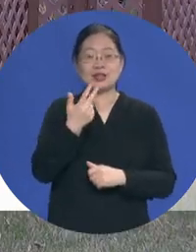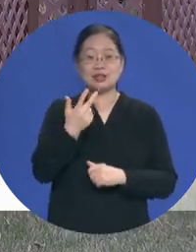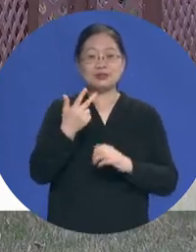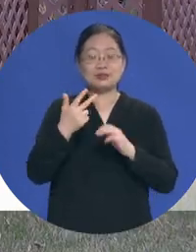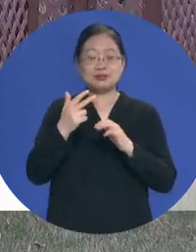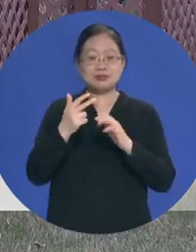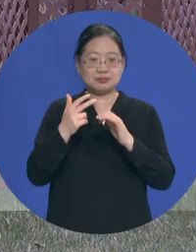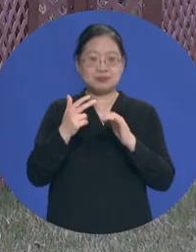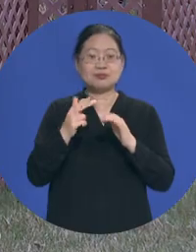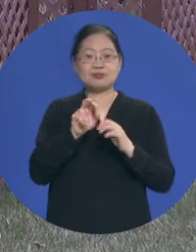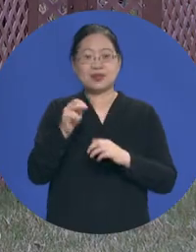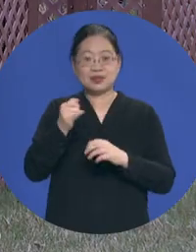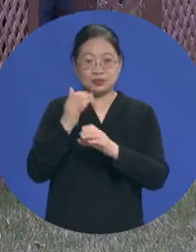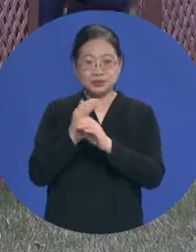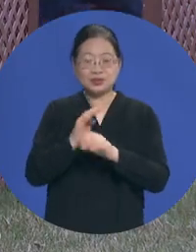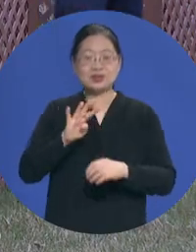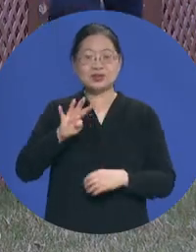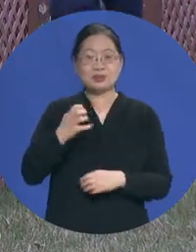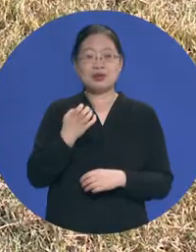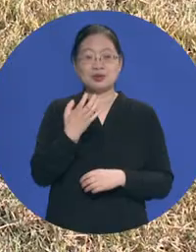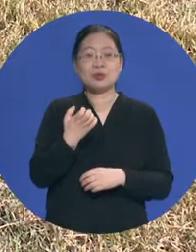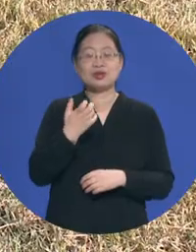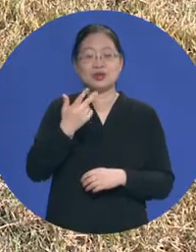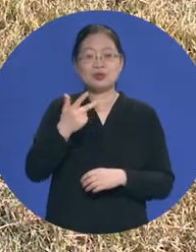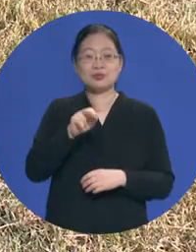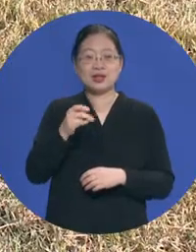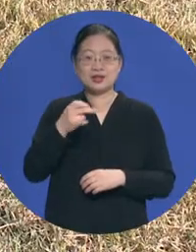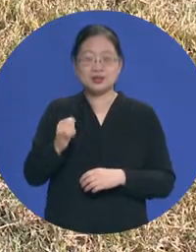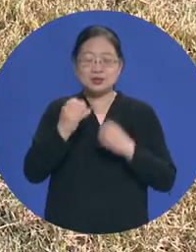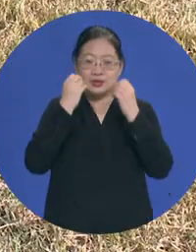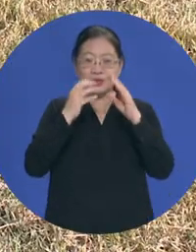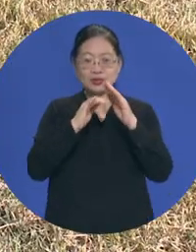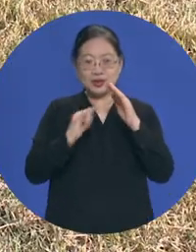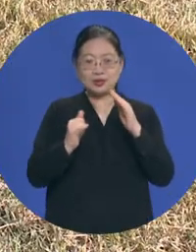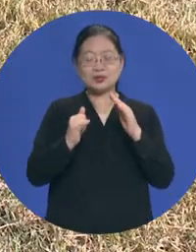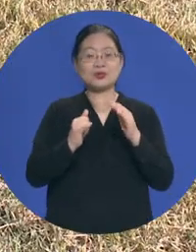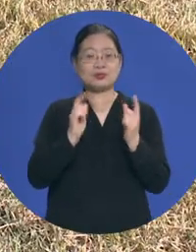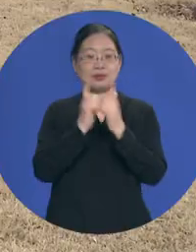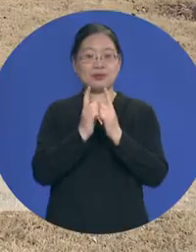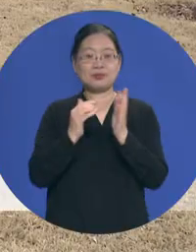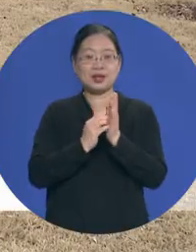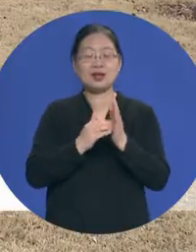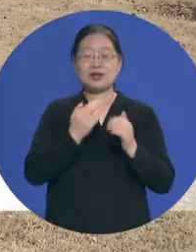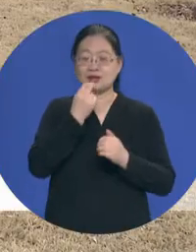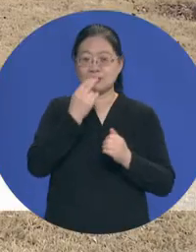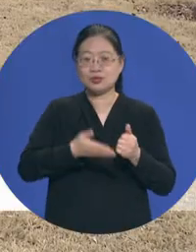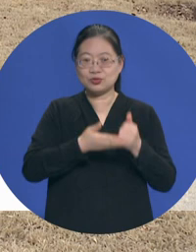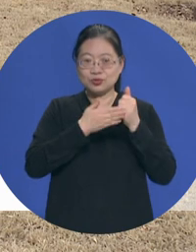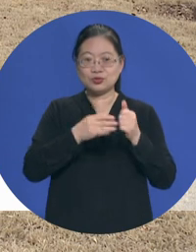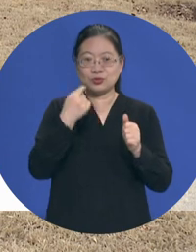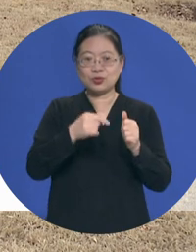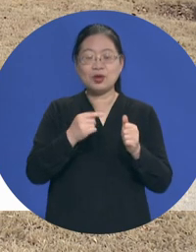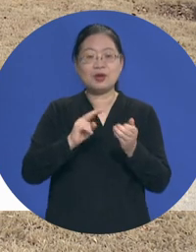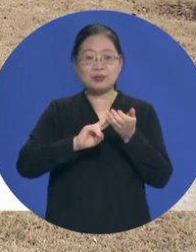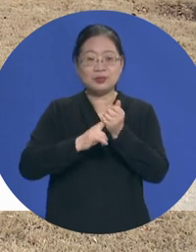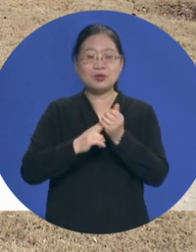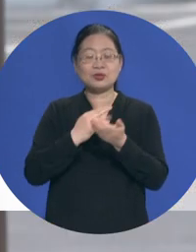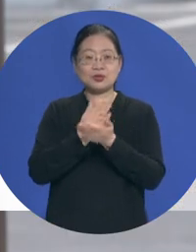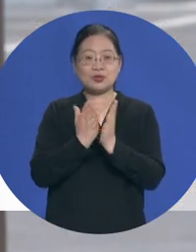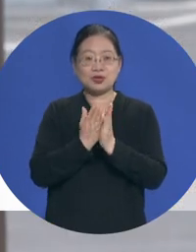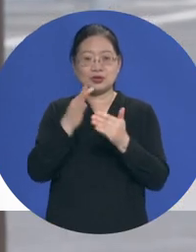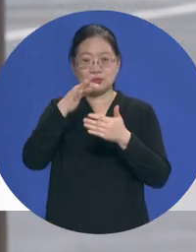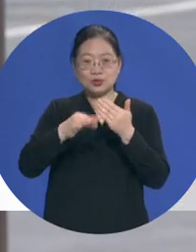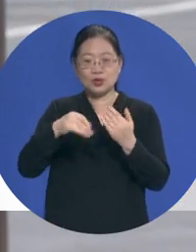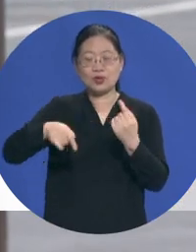497 마리도 반려 마루를 통해 새로운 가족을 찾았습니다 생명 존중 교육 미용 등 다양한 프로그램도